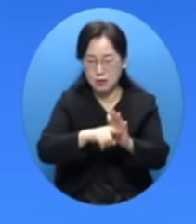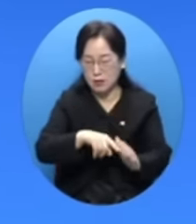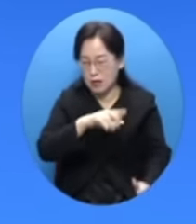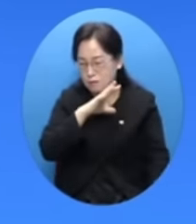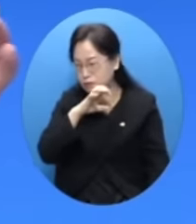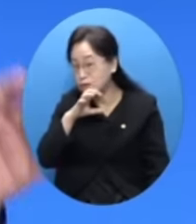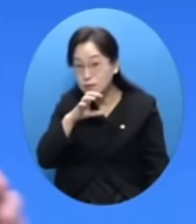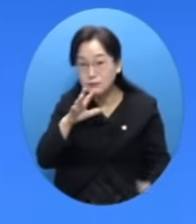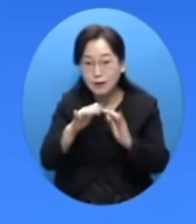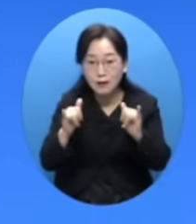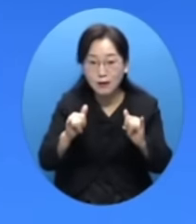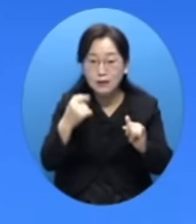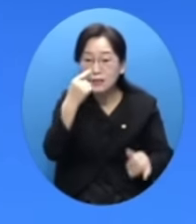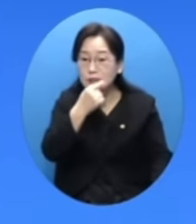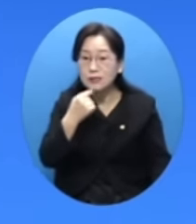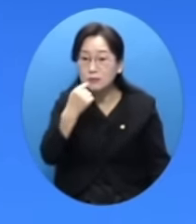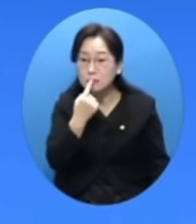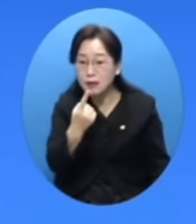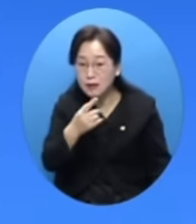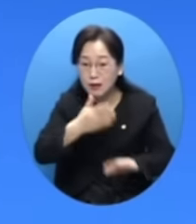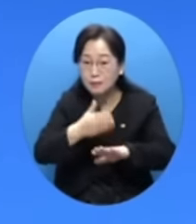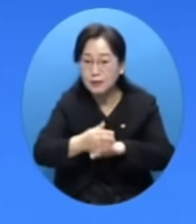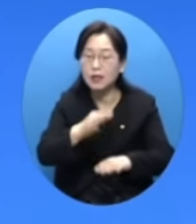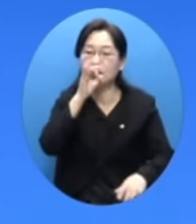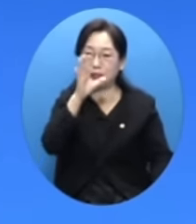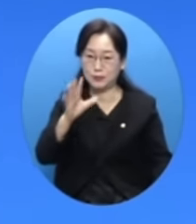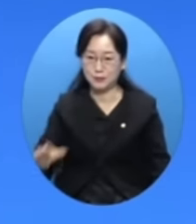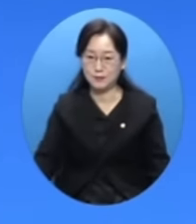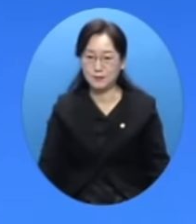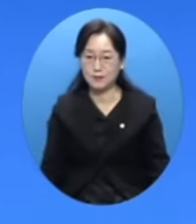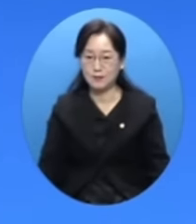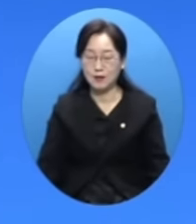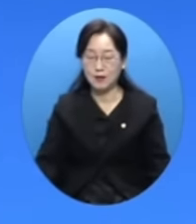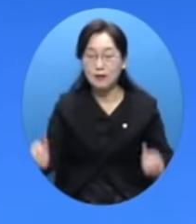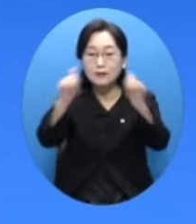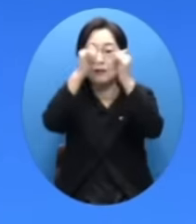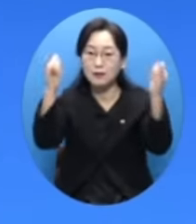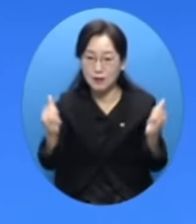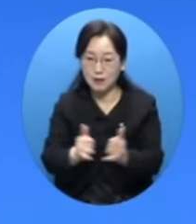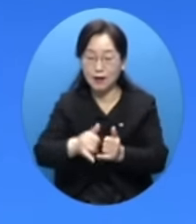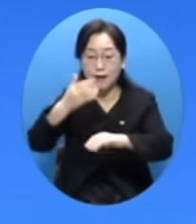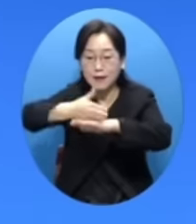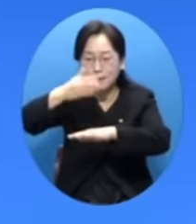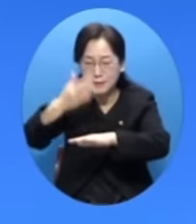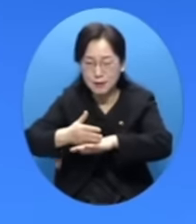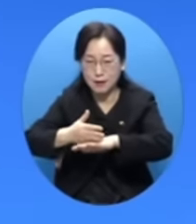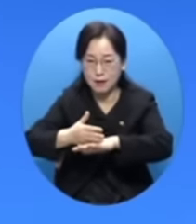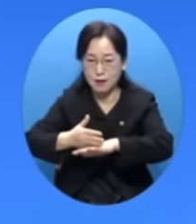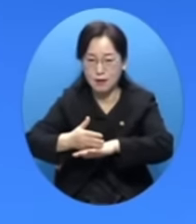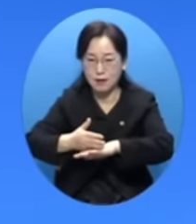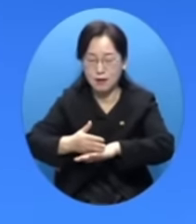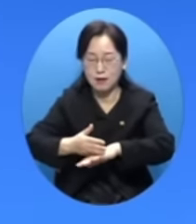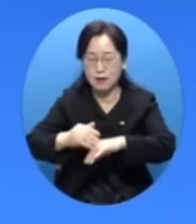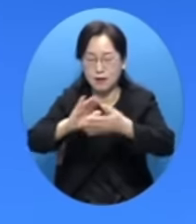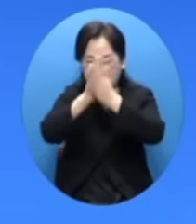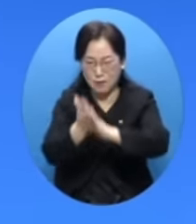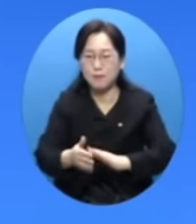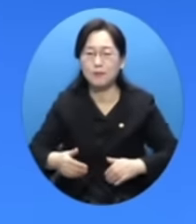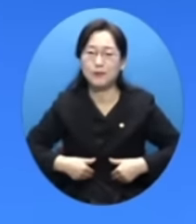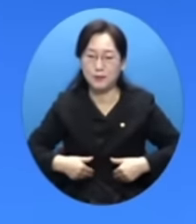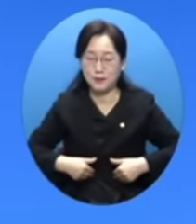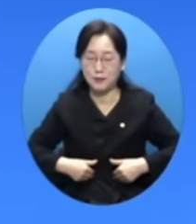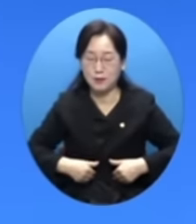사람들은 절대 그 입에서 감사가 나올 수 없는 것입니다. 우리가 이 사회를 감사의 사회로 바꿔야 되는 것입니다. 너무나